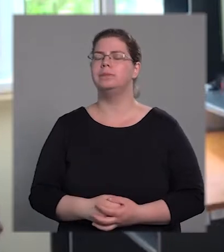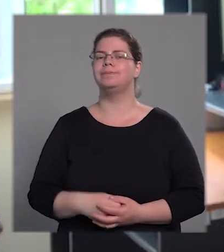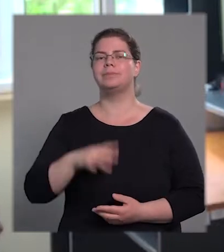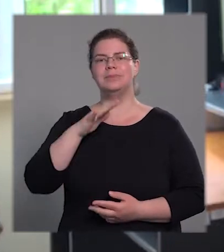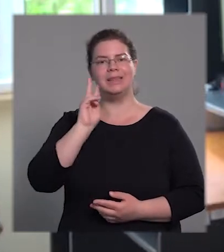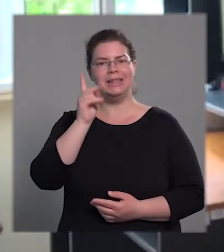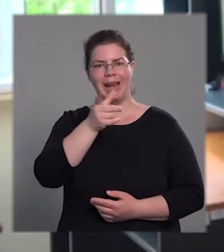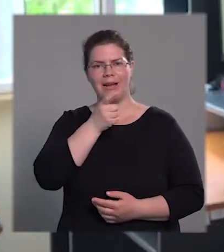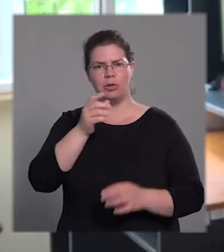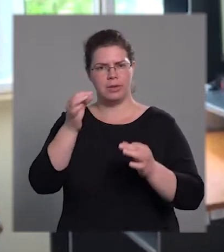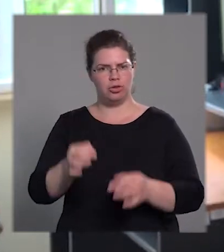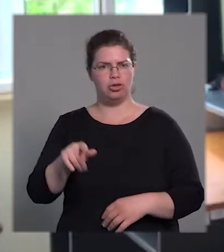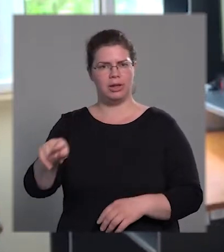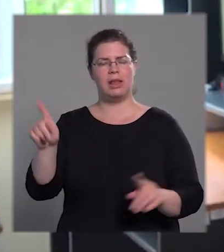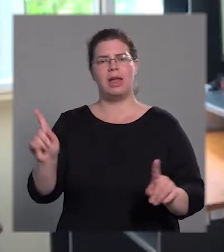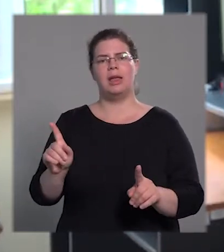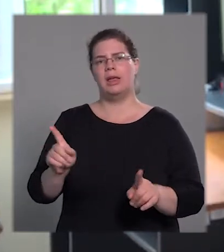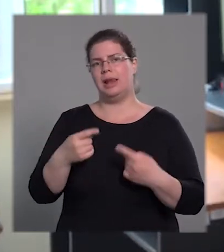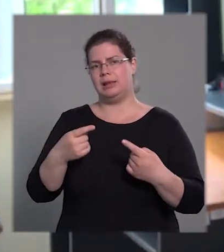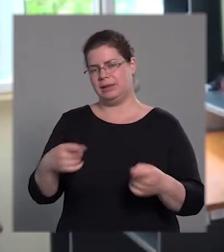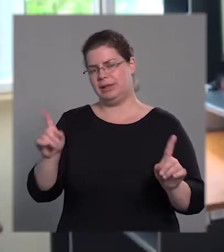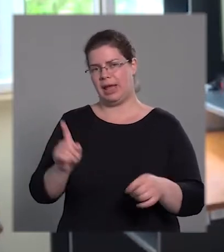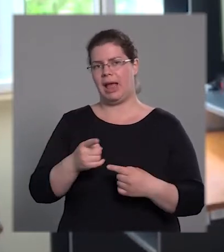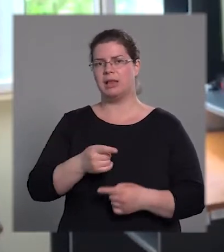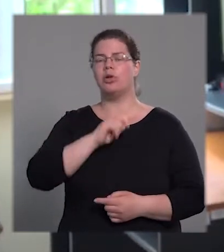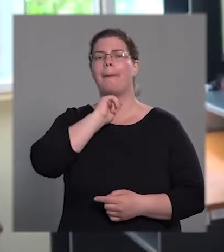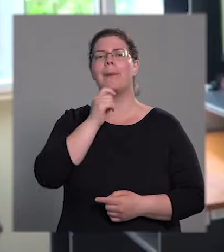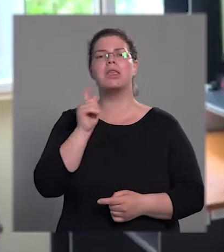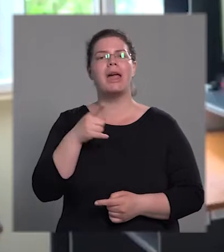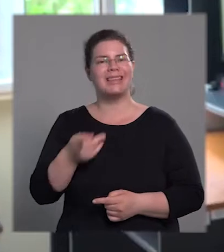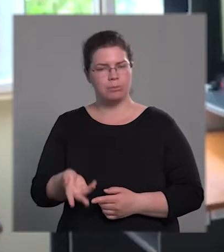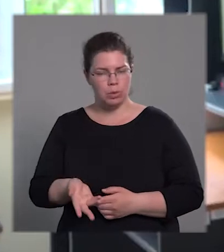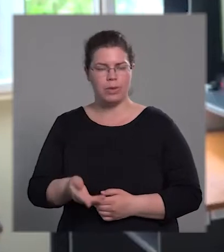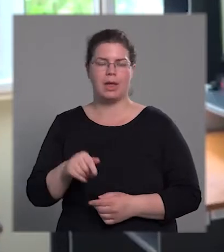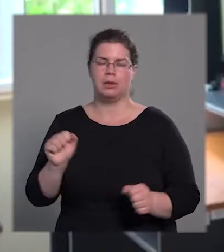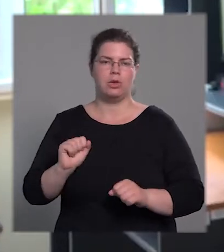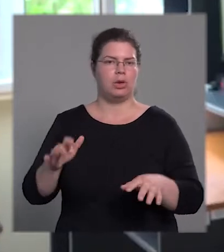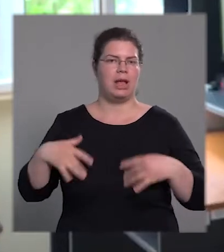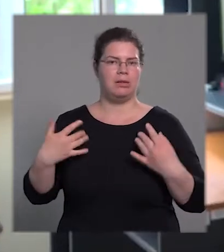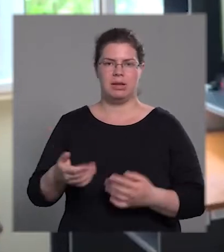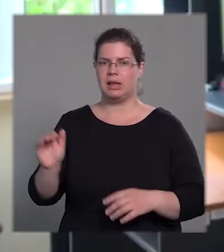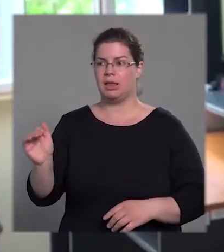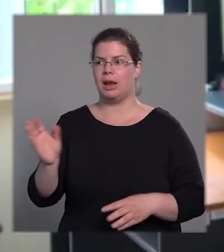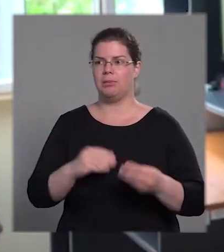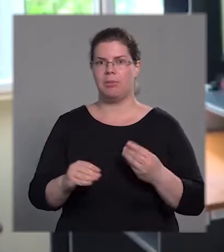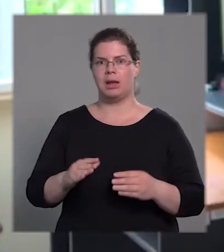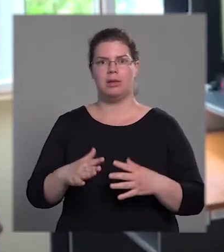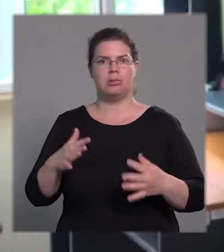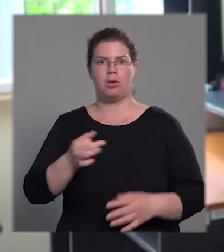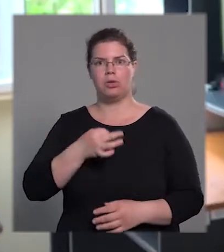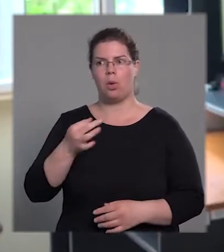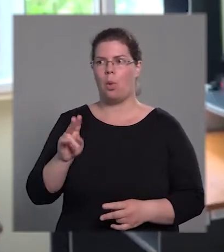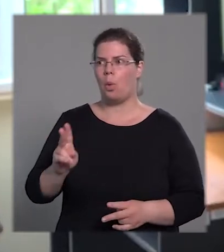Rákóczi sírjánál elénekelhettük a magyar himnuszt. Ezt nagyon élvezték a gyerekek, hogy mert ez egy nagyon nagy szó, hogy